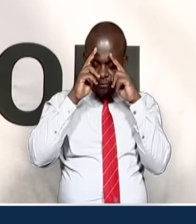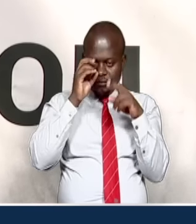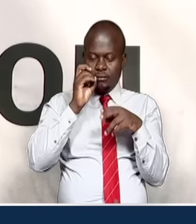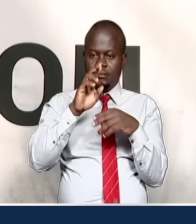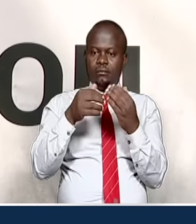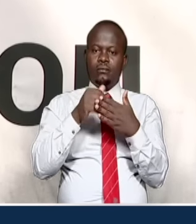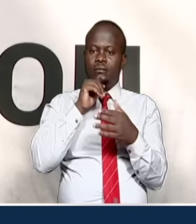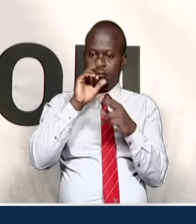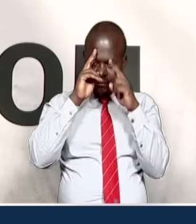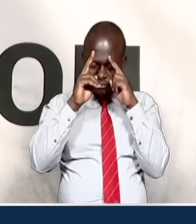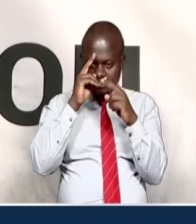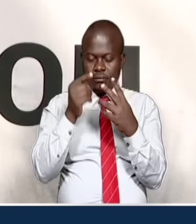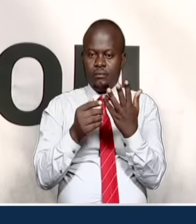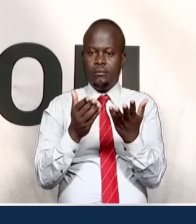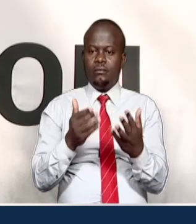se bitubahirijwe.